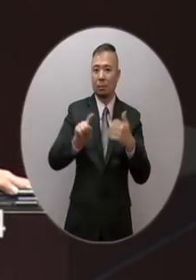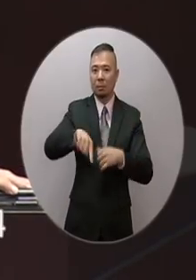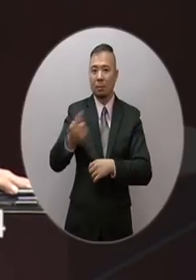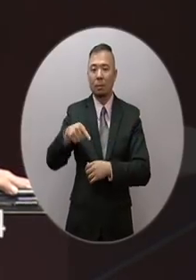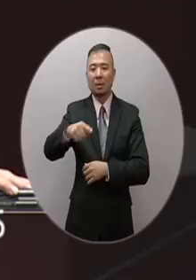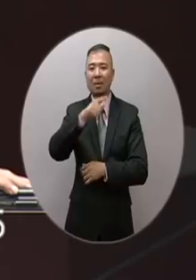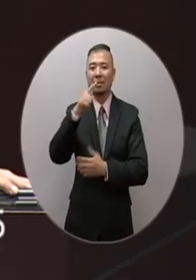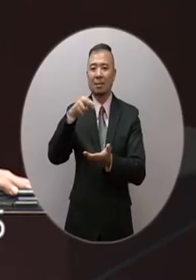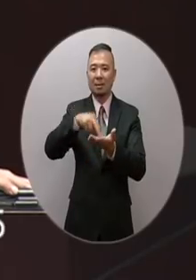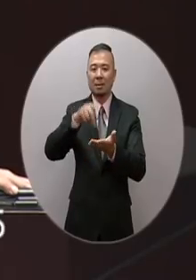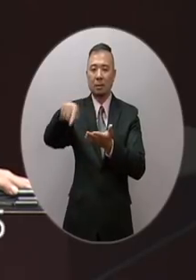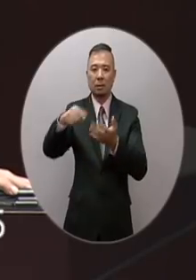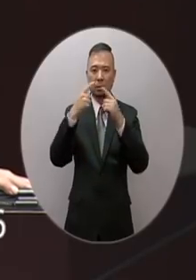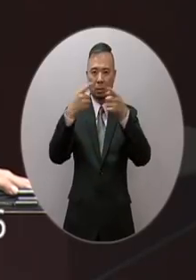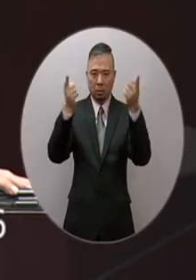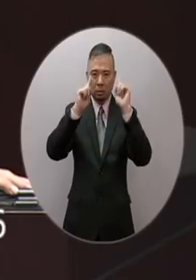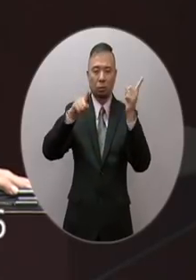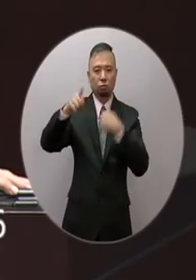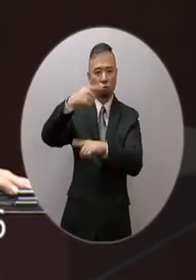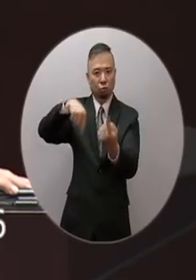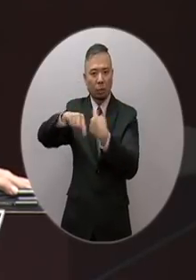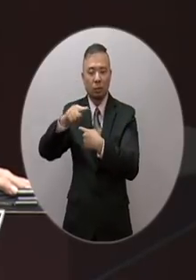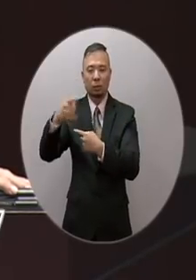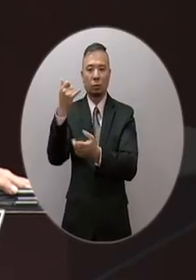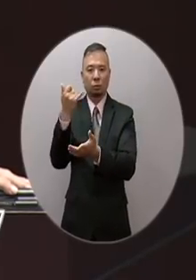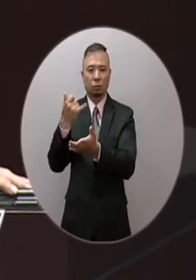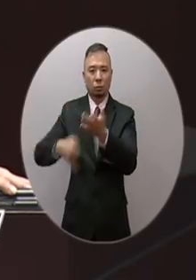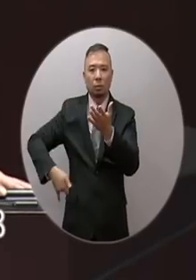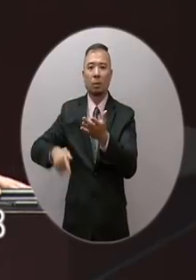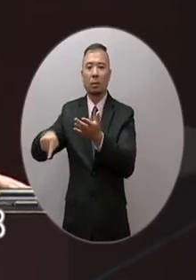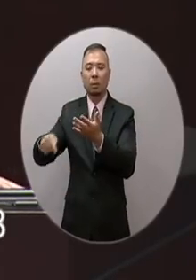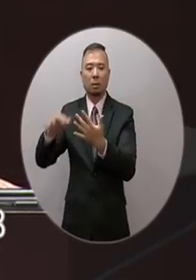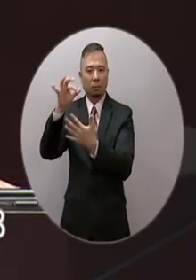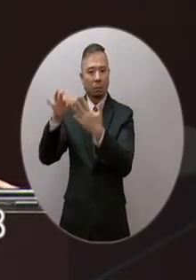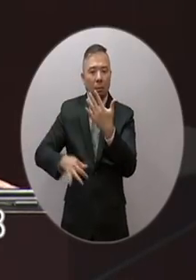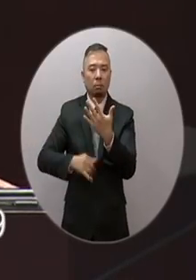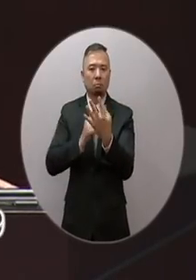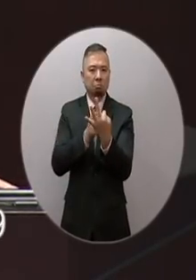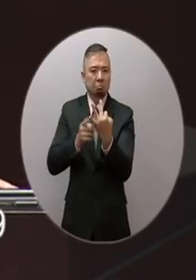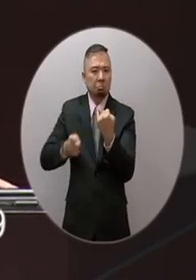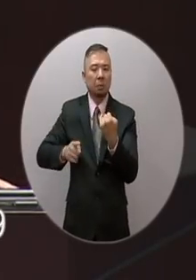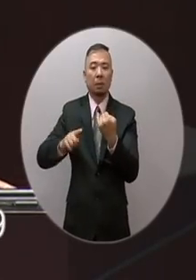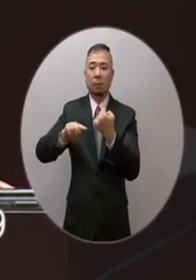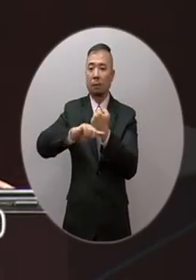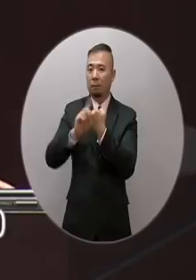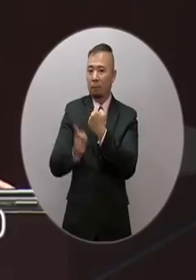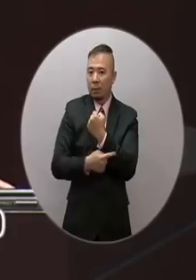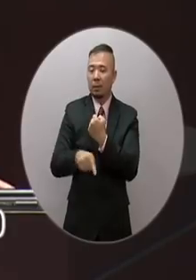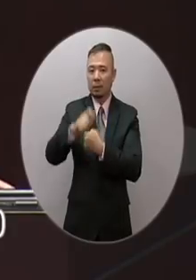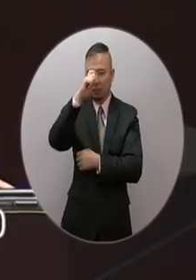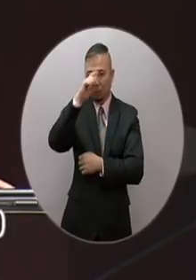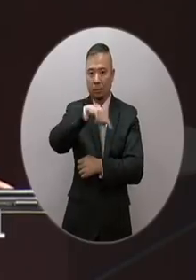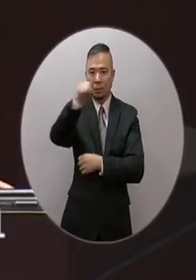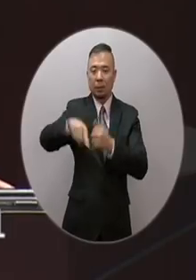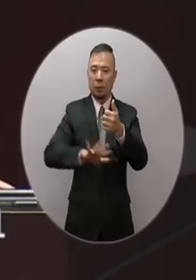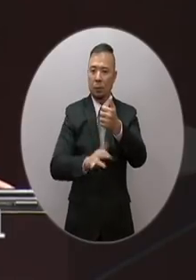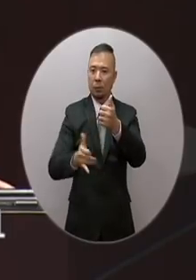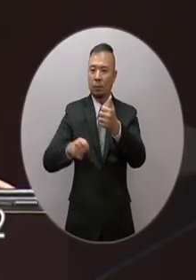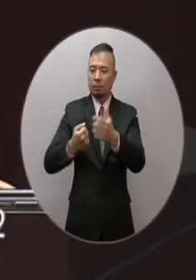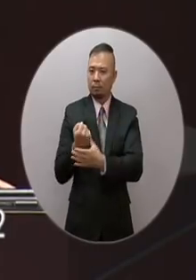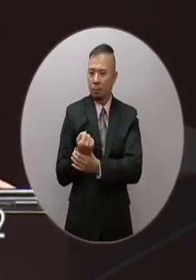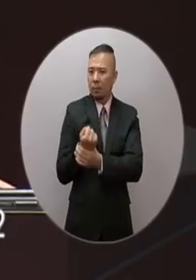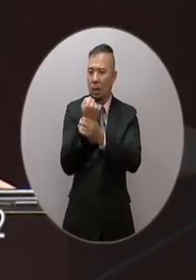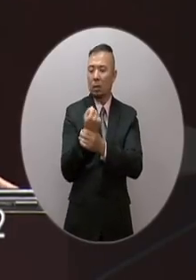立大专院校转型及退场条例等等法案，敬请各位委员大力支持优先审